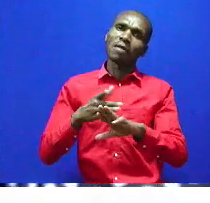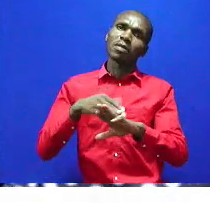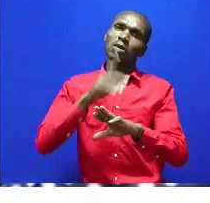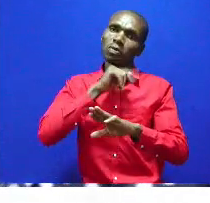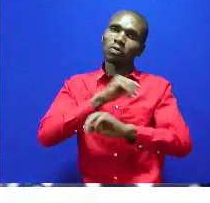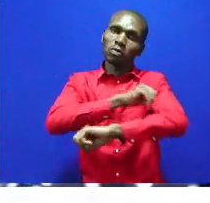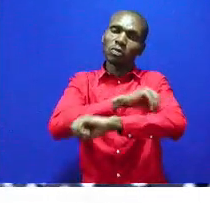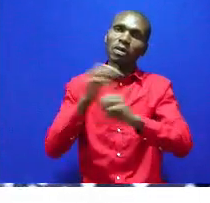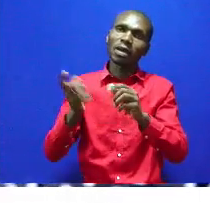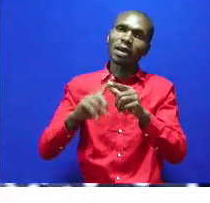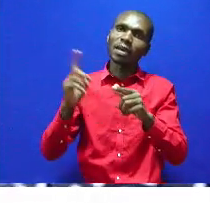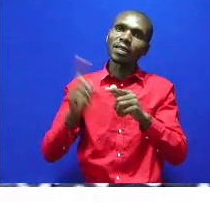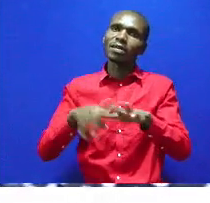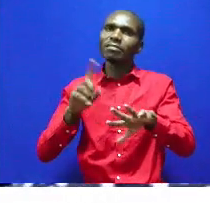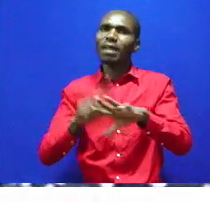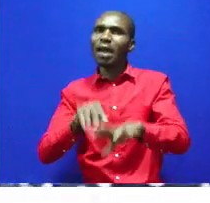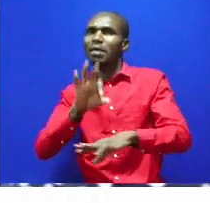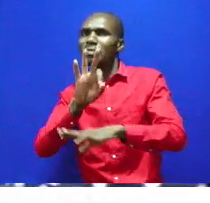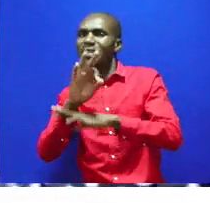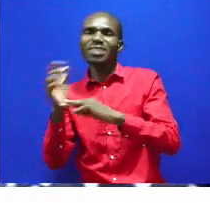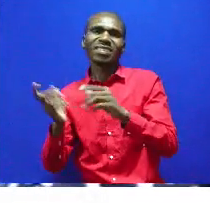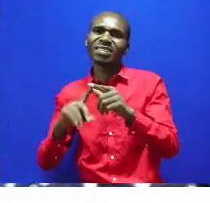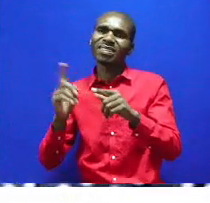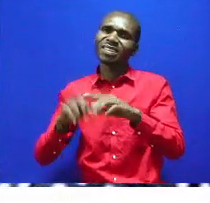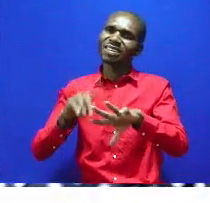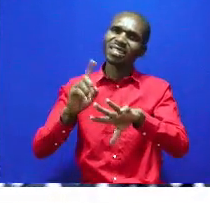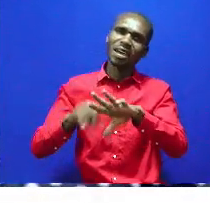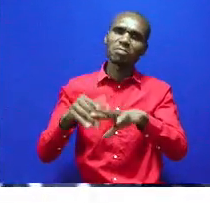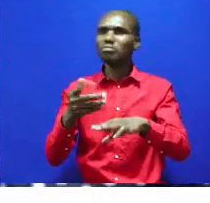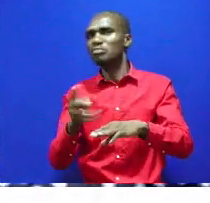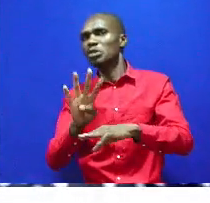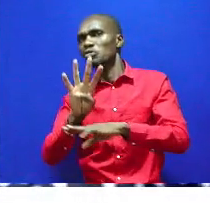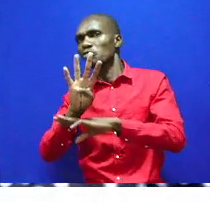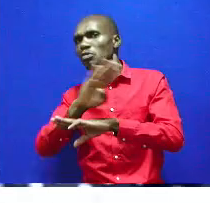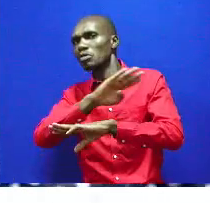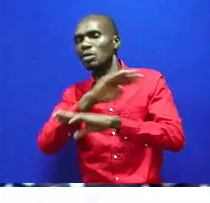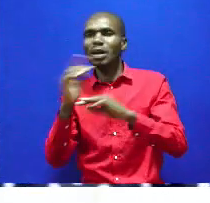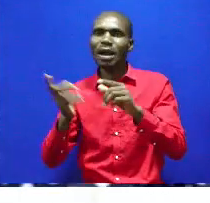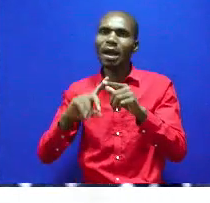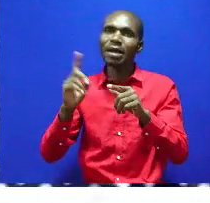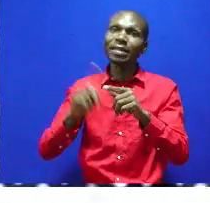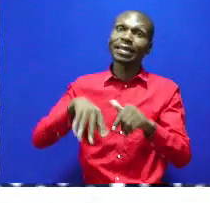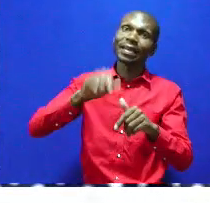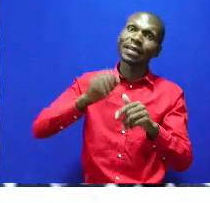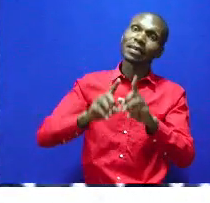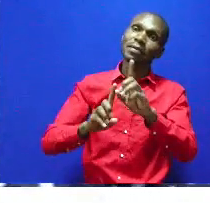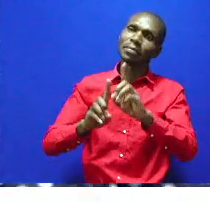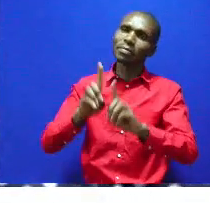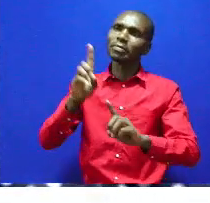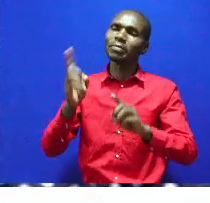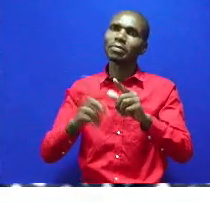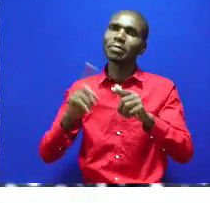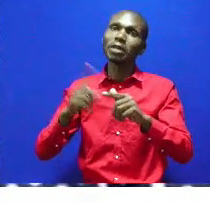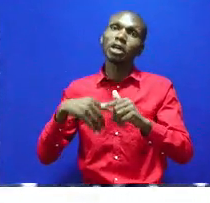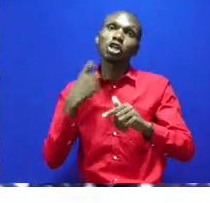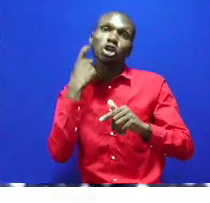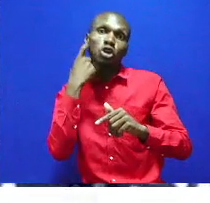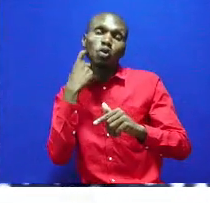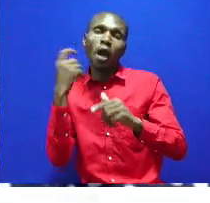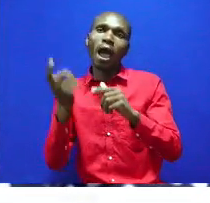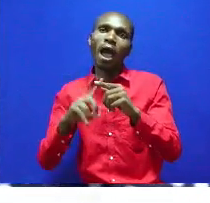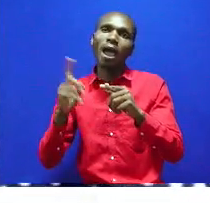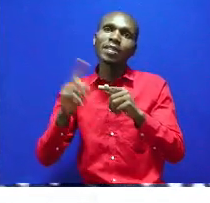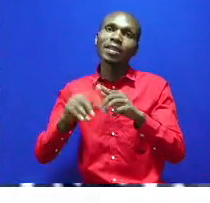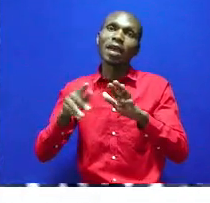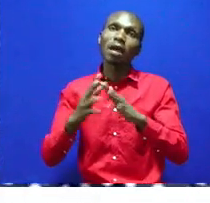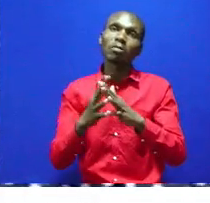saa tisa, time to saa kumi. Nga itara kio goro, nga ende dukanere ya linga abu ya kwa ya